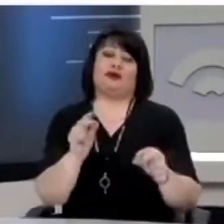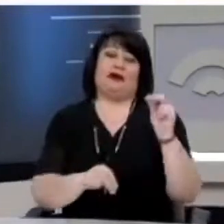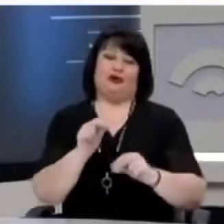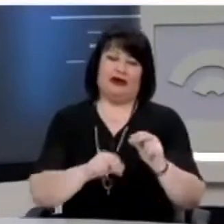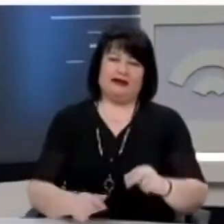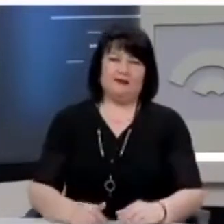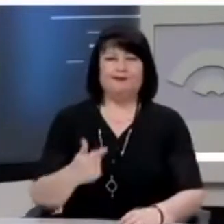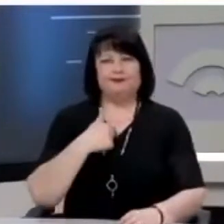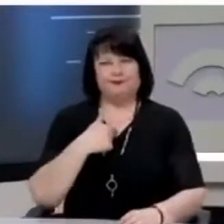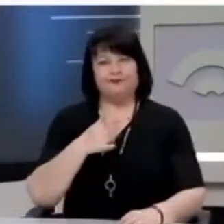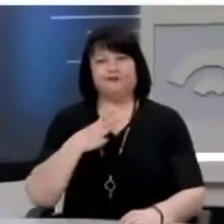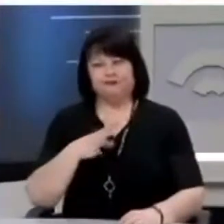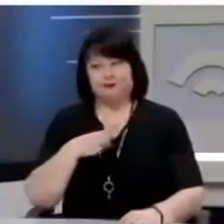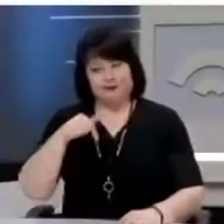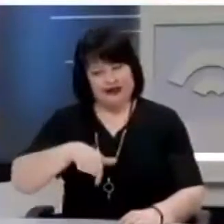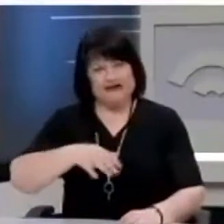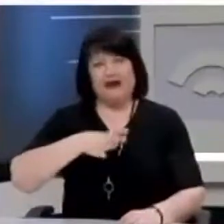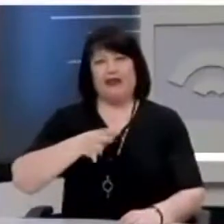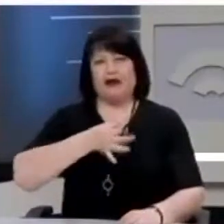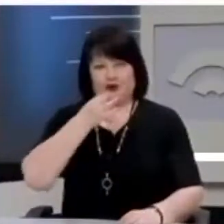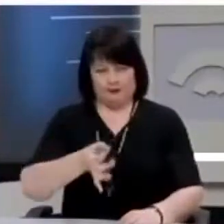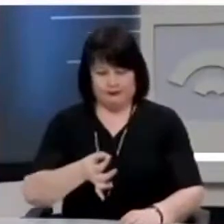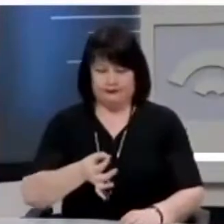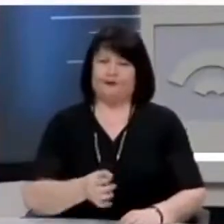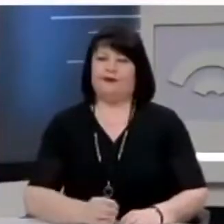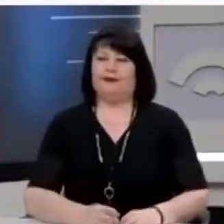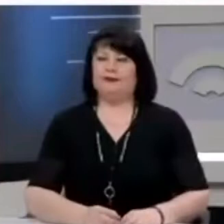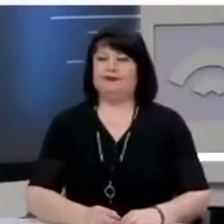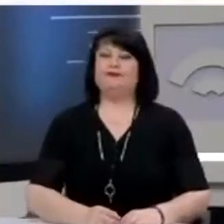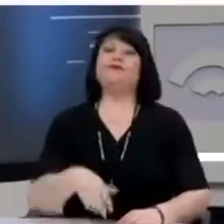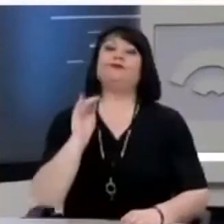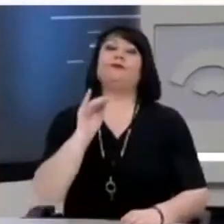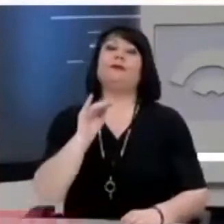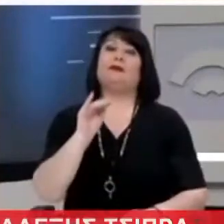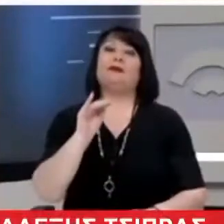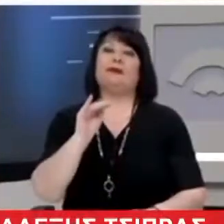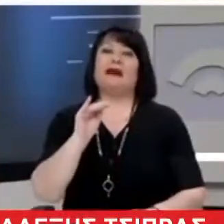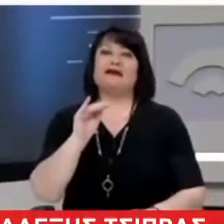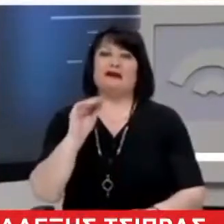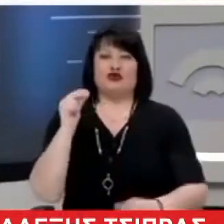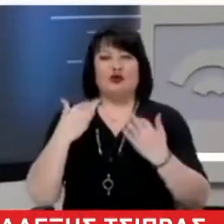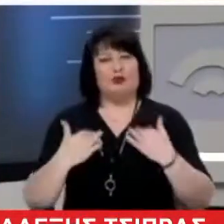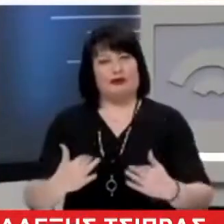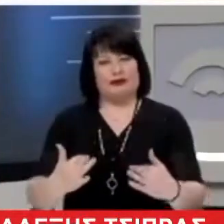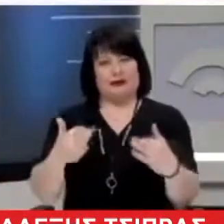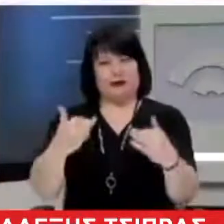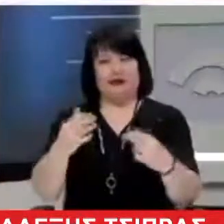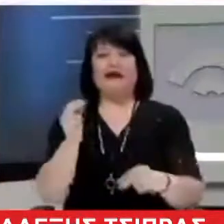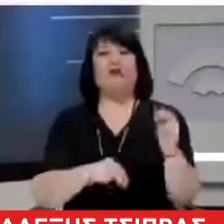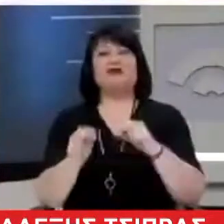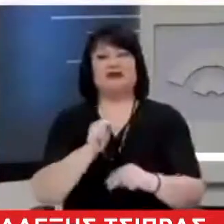Εγώ, κυρίες και κύριοι συνάδελφοι, θέλω σήμερα να ζητήσω από το σώμα την